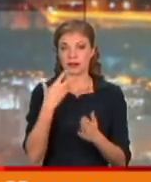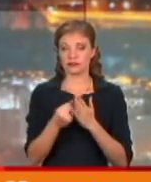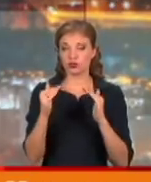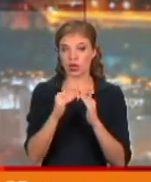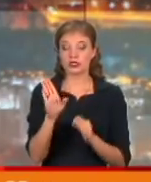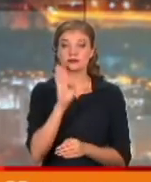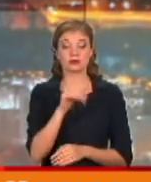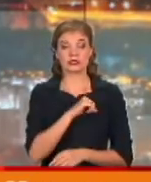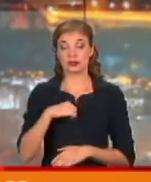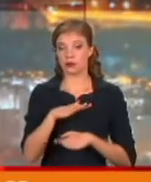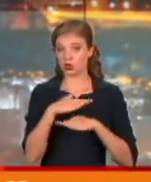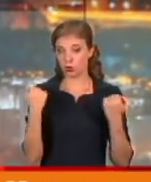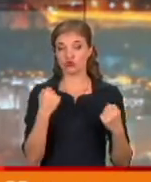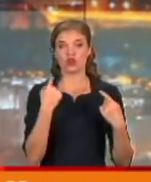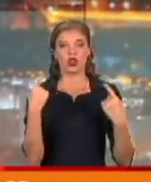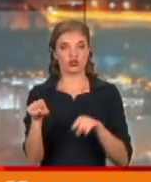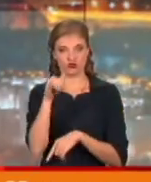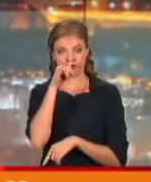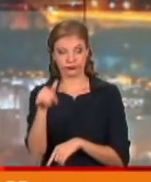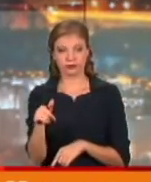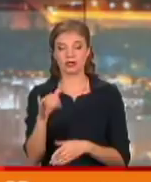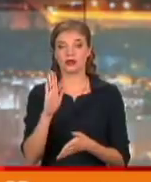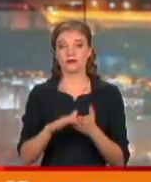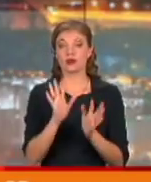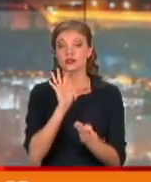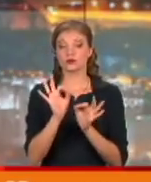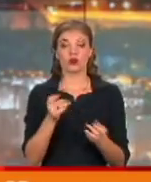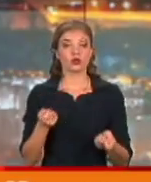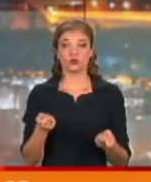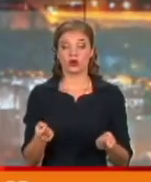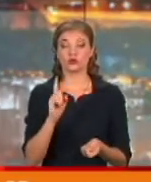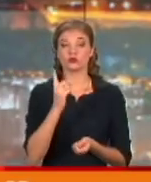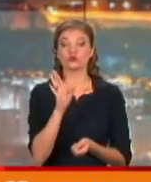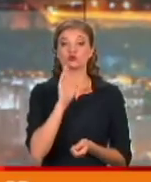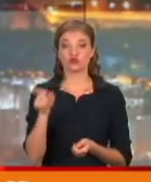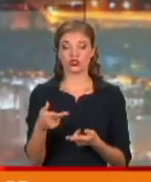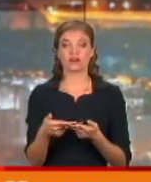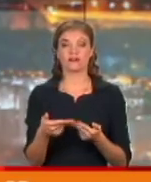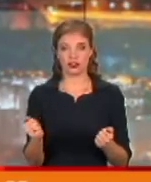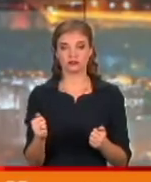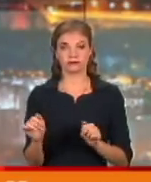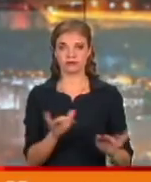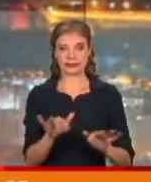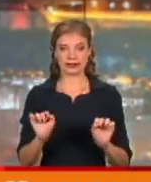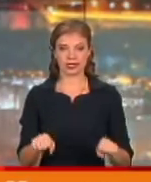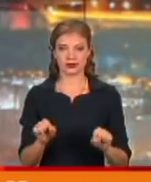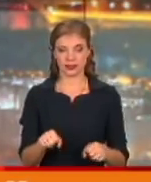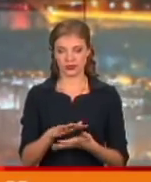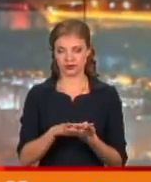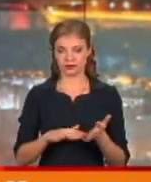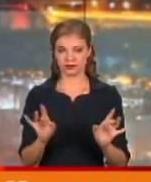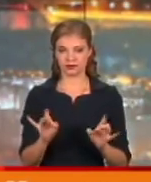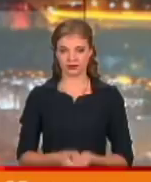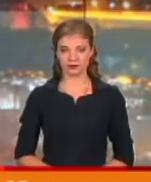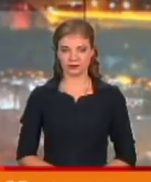хаті сама не хоче, а іншим не дозволяє. Безпорадні урядники, адже жінка визнана дієздатною. Юлія